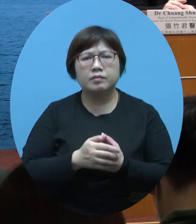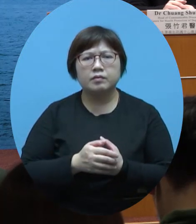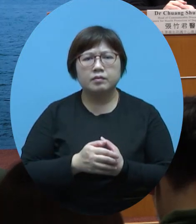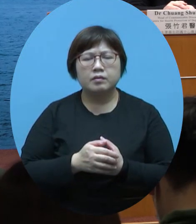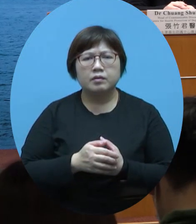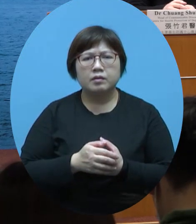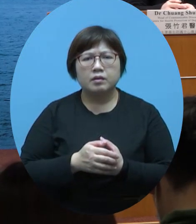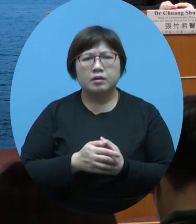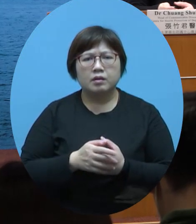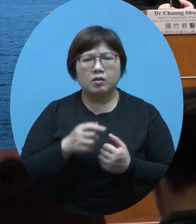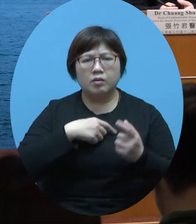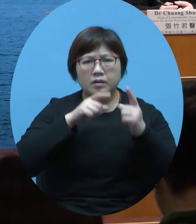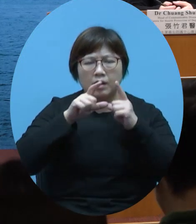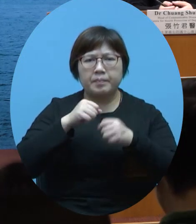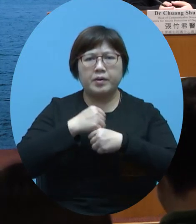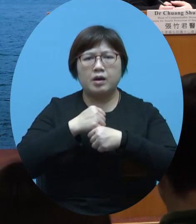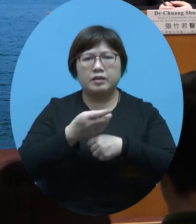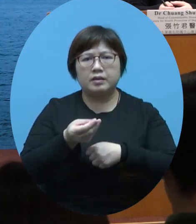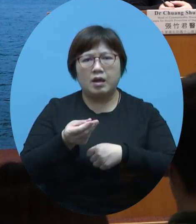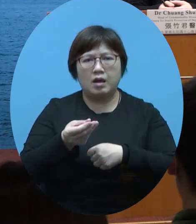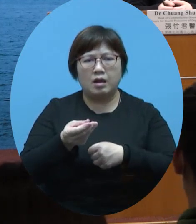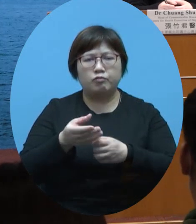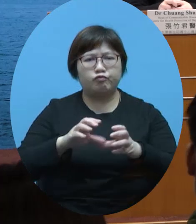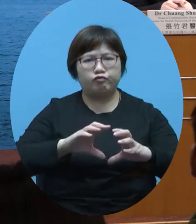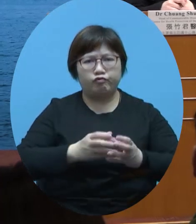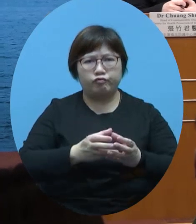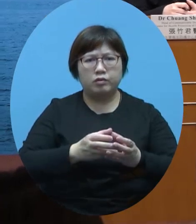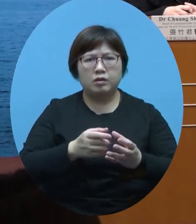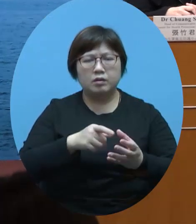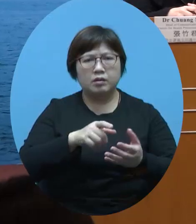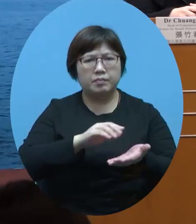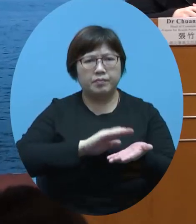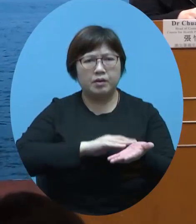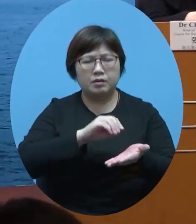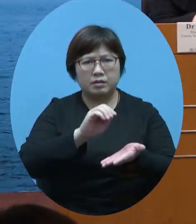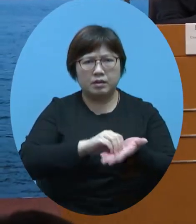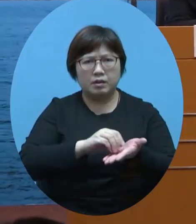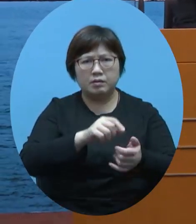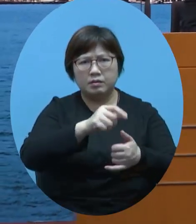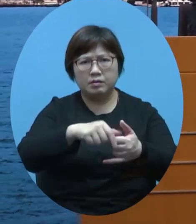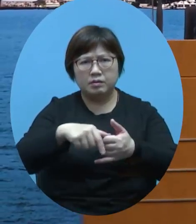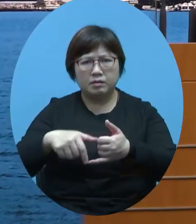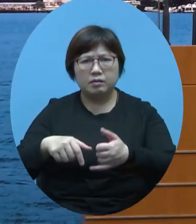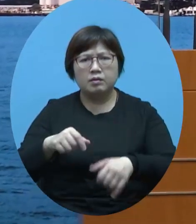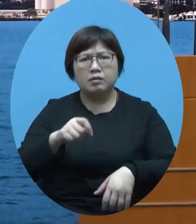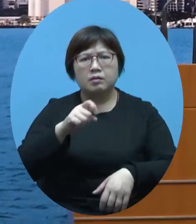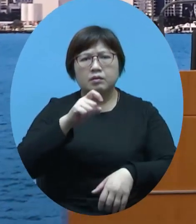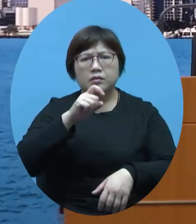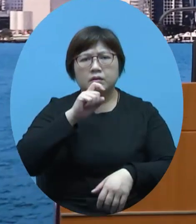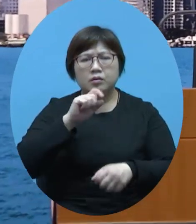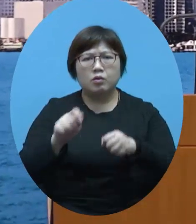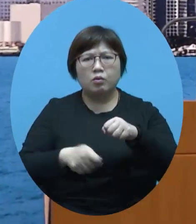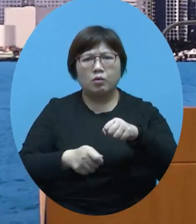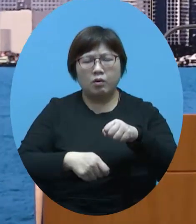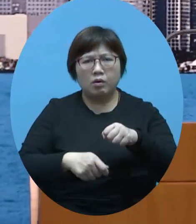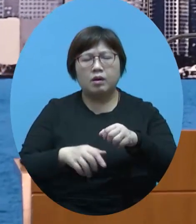我回答翻馬沙長組先啦，咁佢哋呢幾位確診人士咧，都有啲喺銅鑼灣